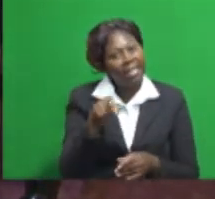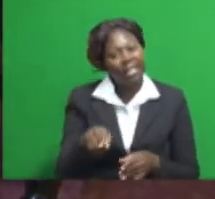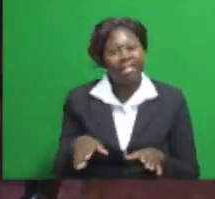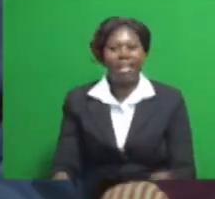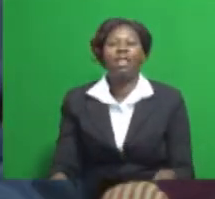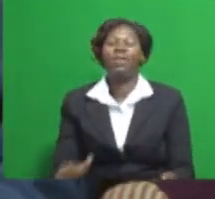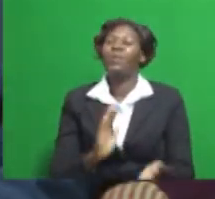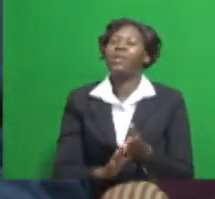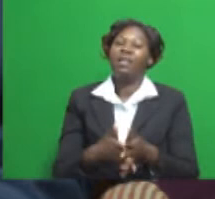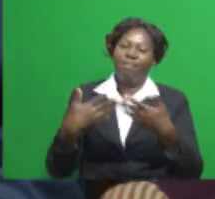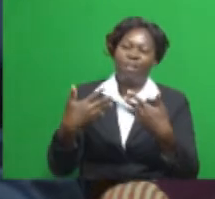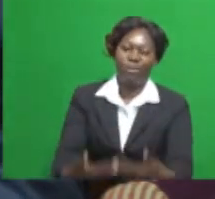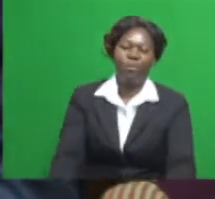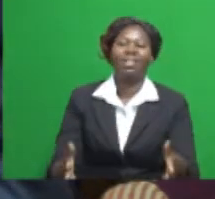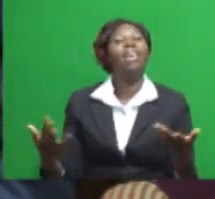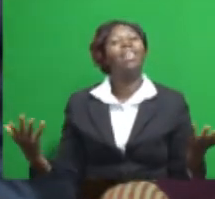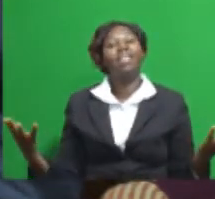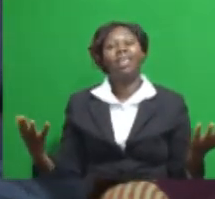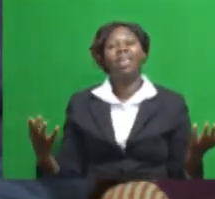chataruza tichamuka